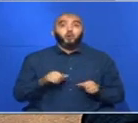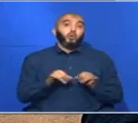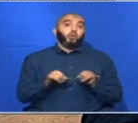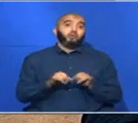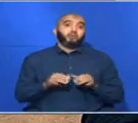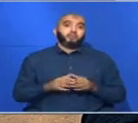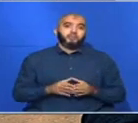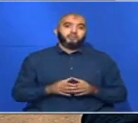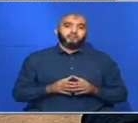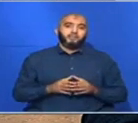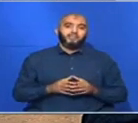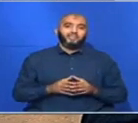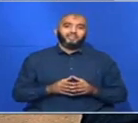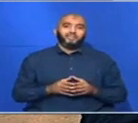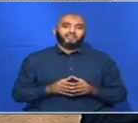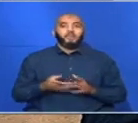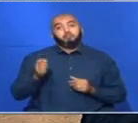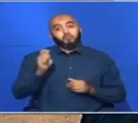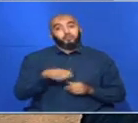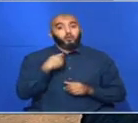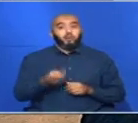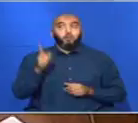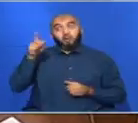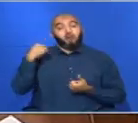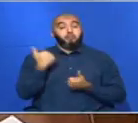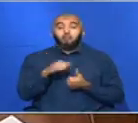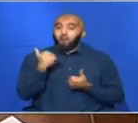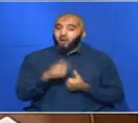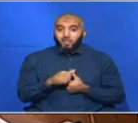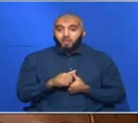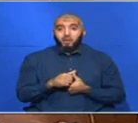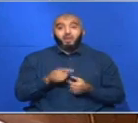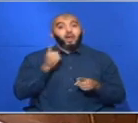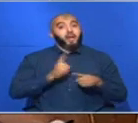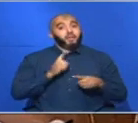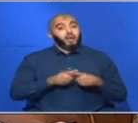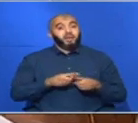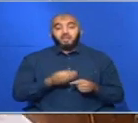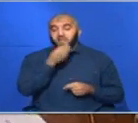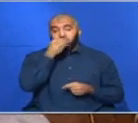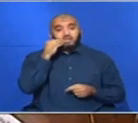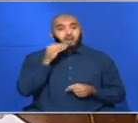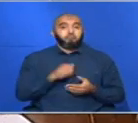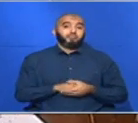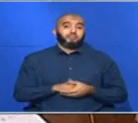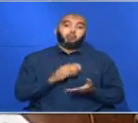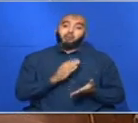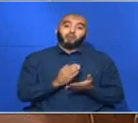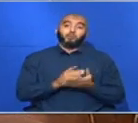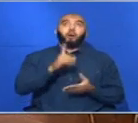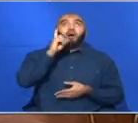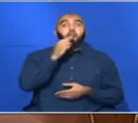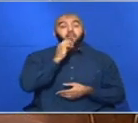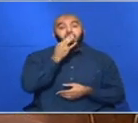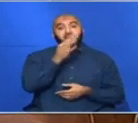المفروض الا تصوم اطلاقا ما دمت مريضا مرغا مزمنا لان المولى عز وجل الذي فرض الصوم يقول فمن كان